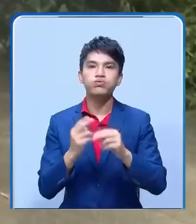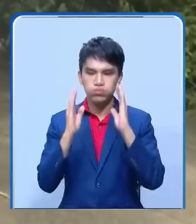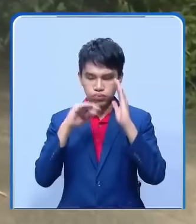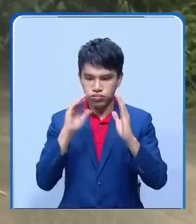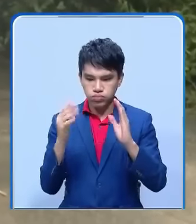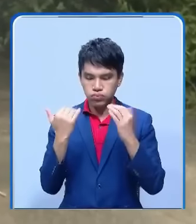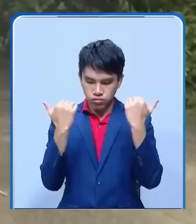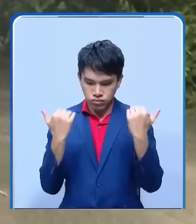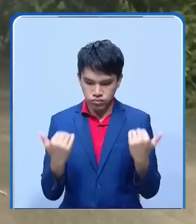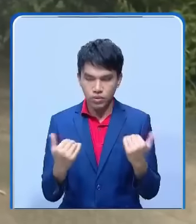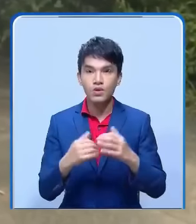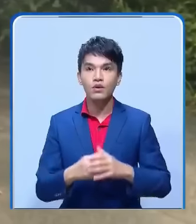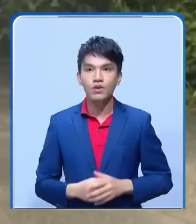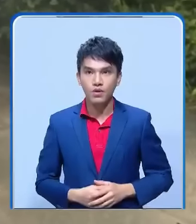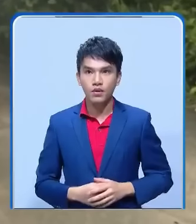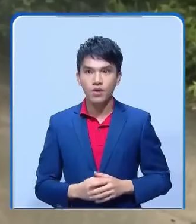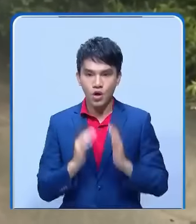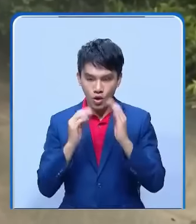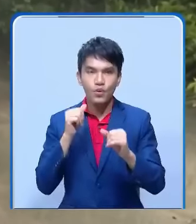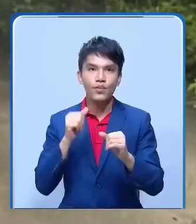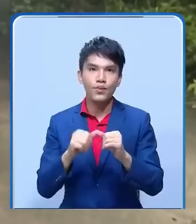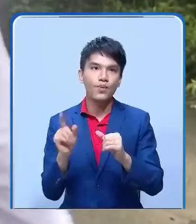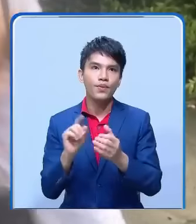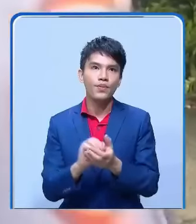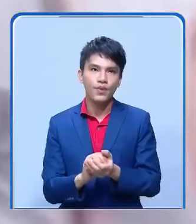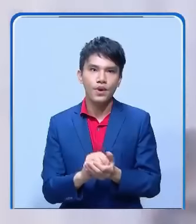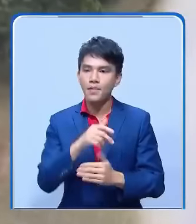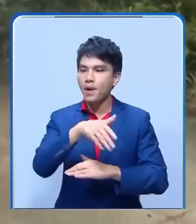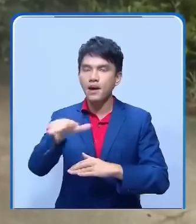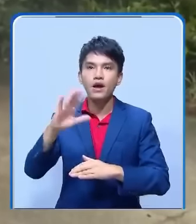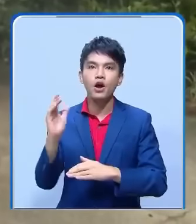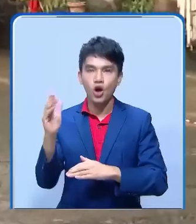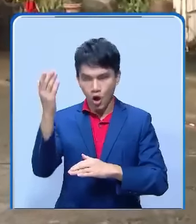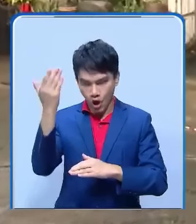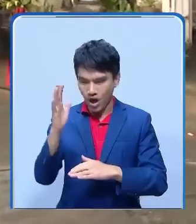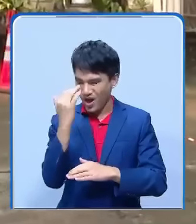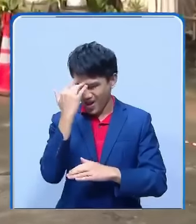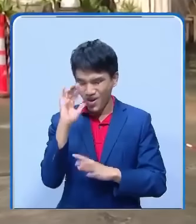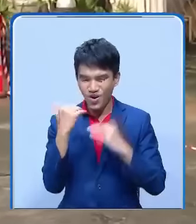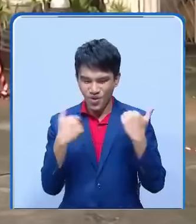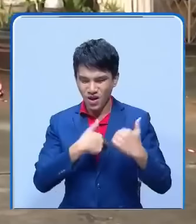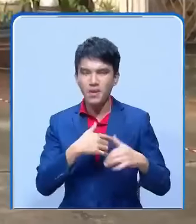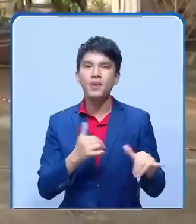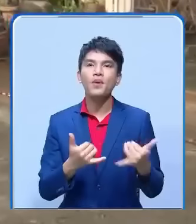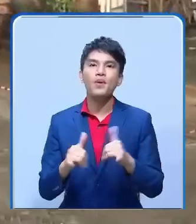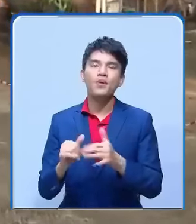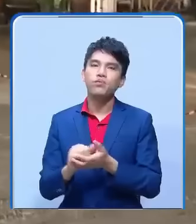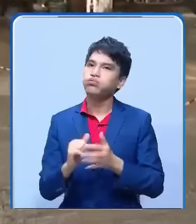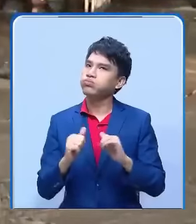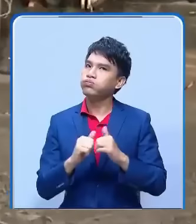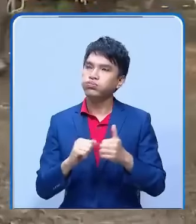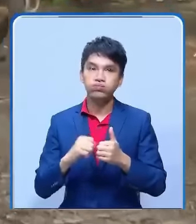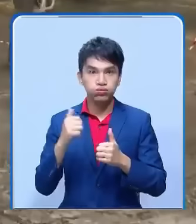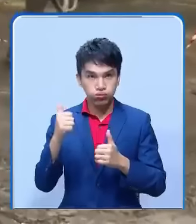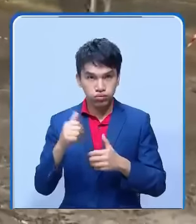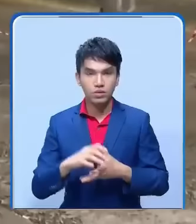จะอพยพจากคนที่อยู่ในจุดเสี่ยงออกนอกพื้นที่ก่อนนะคะเพราะไม่มั่นใจว่าอาจจะเกิดเหตุซ้ำได้